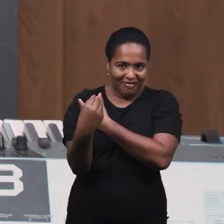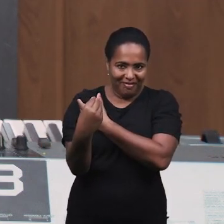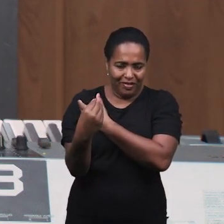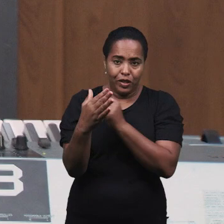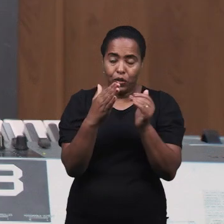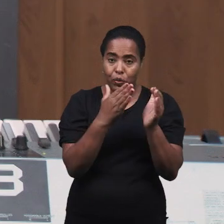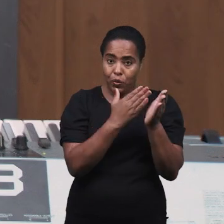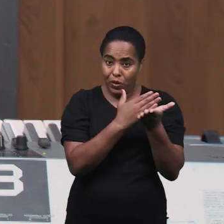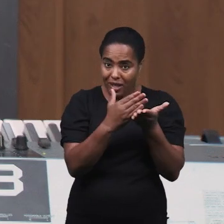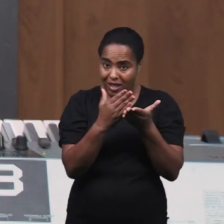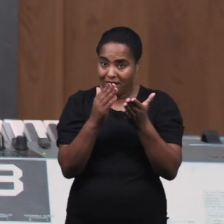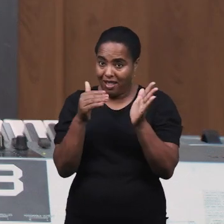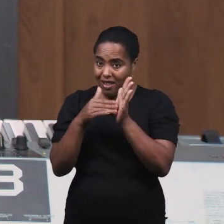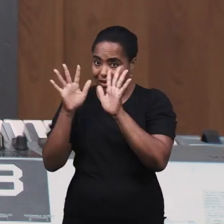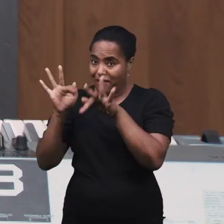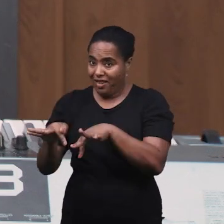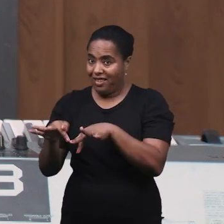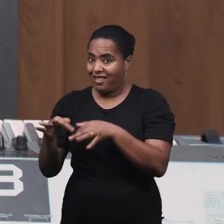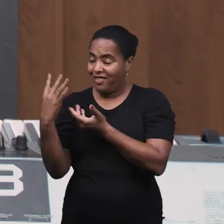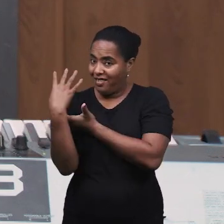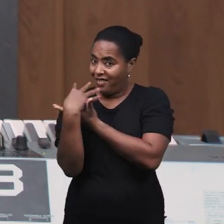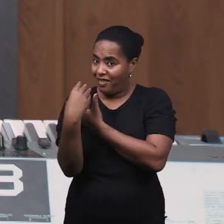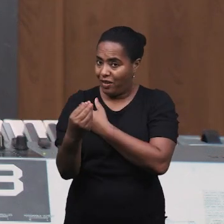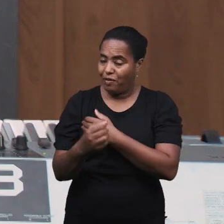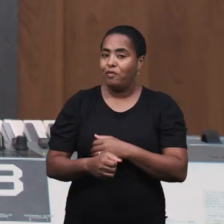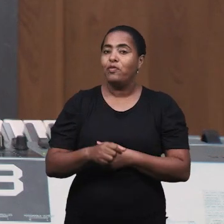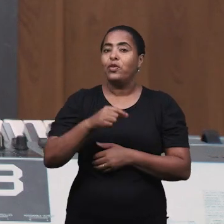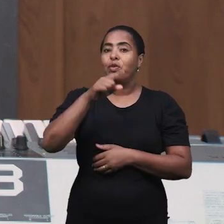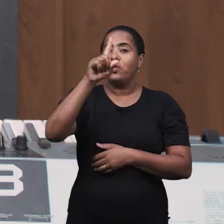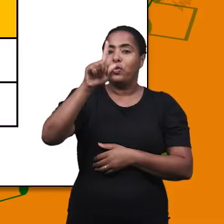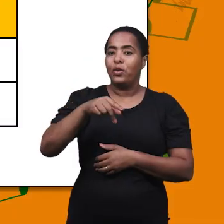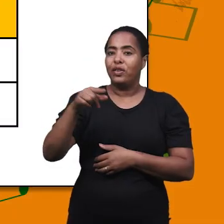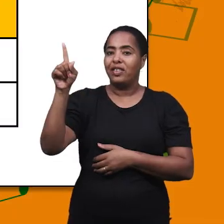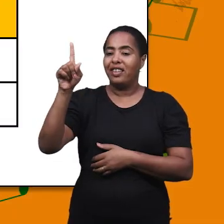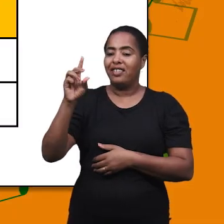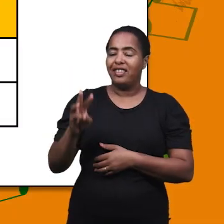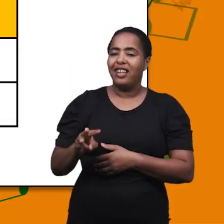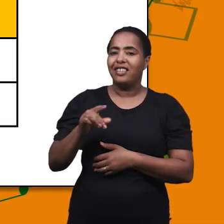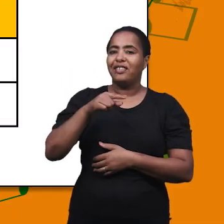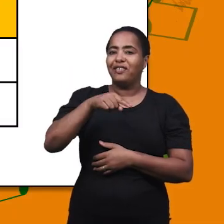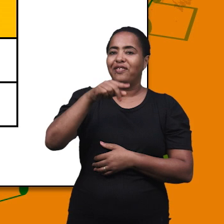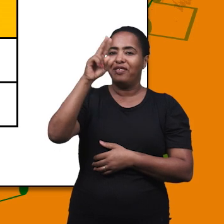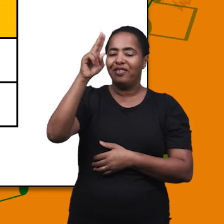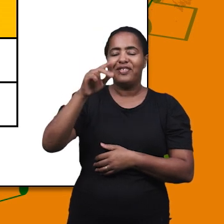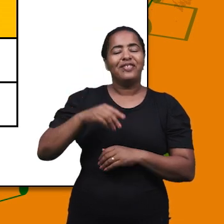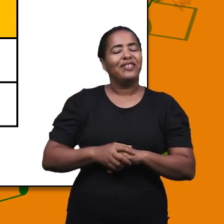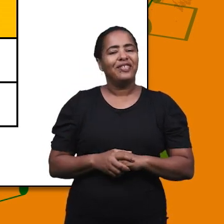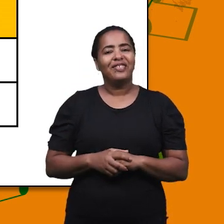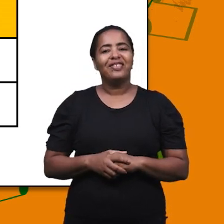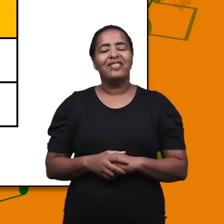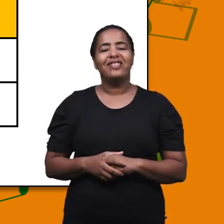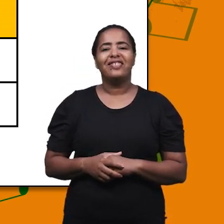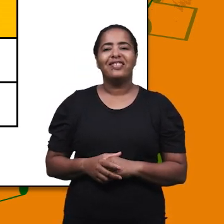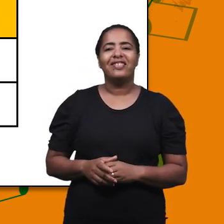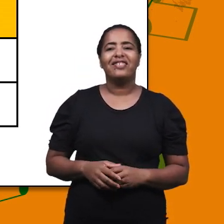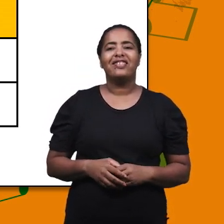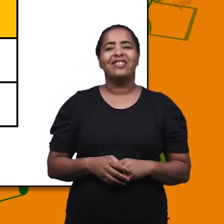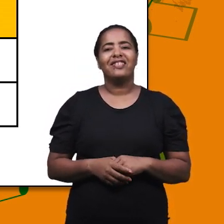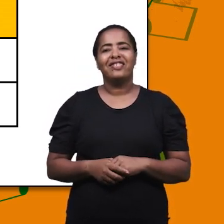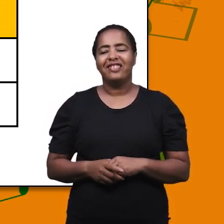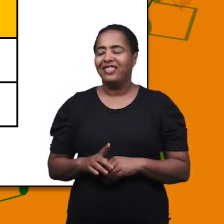fin. Je vais compter. Vou contar. 1, 2, 3, 1, 2.